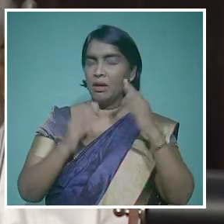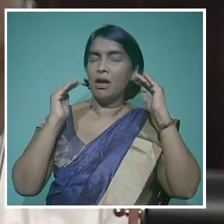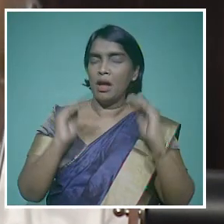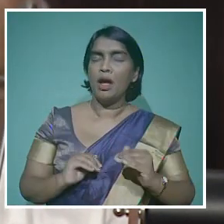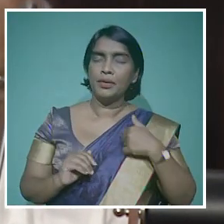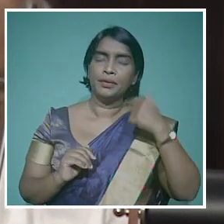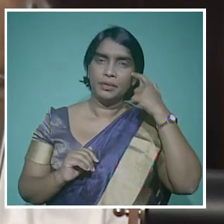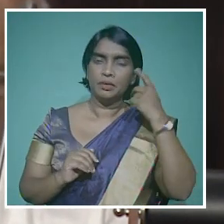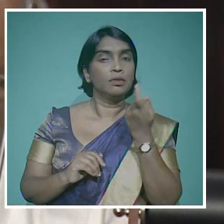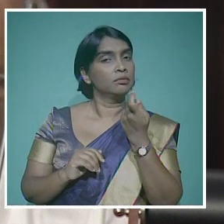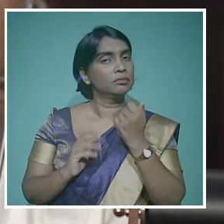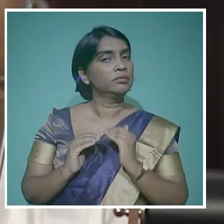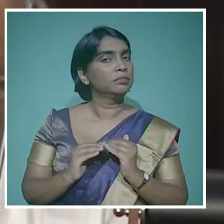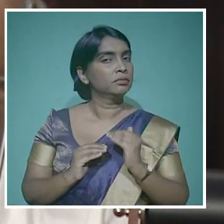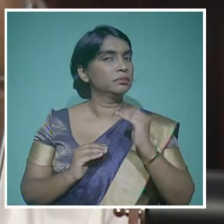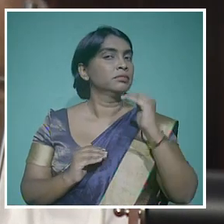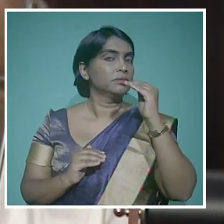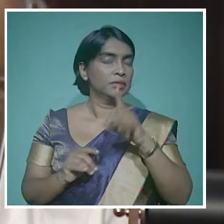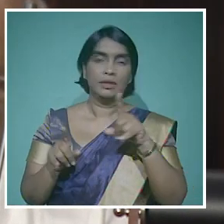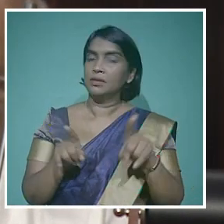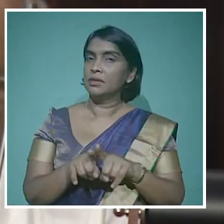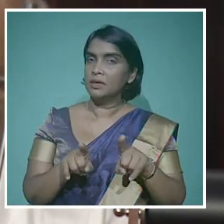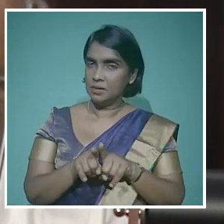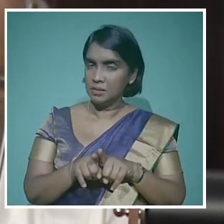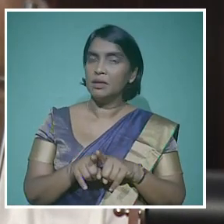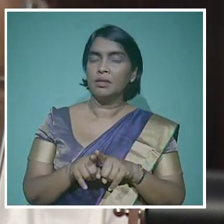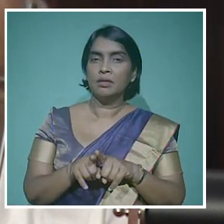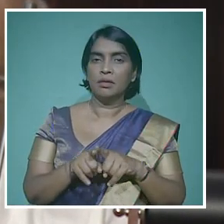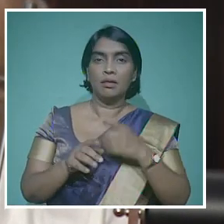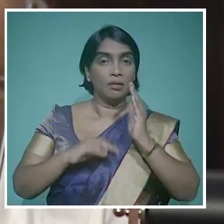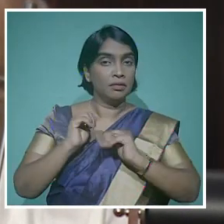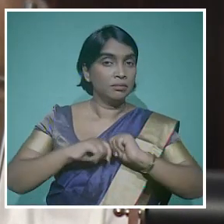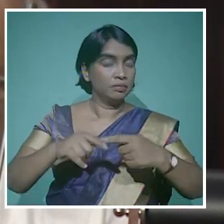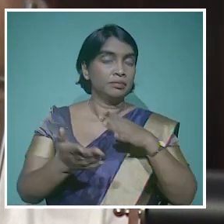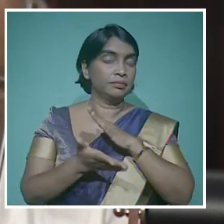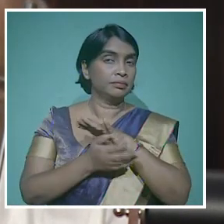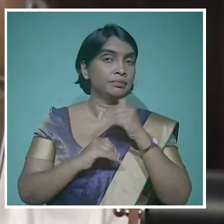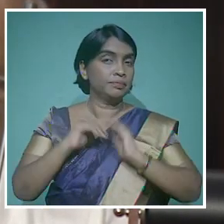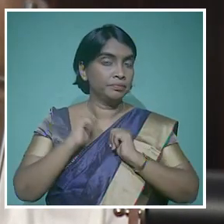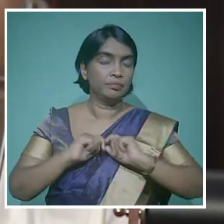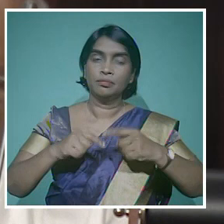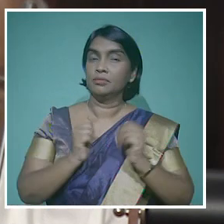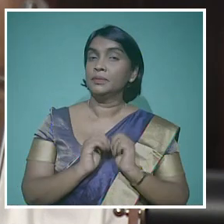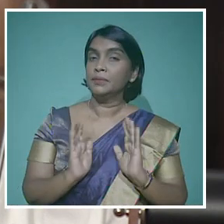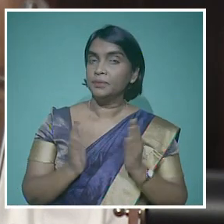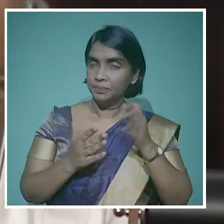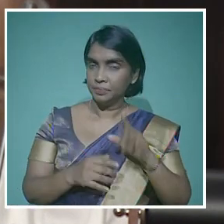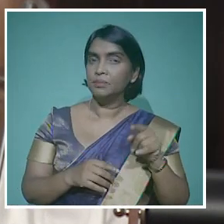කරනවා. ආර්ථික වර්ධනය වැඩිකර ගැනීම සඳහා ව්‍යවහාත්මක ප්‍රතිසංස්කරණ මාලා ක්‍රියාවට නැග්වීම